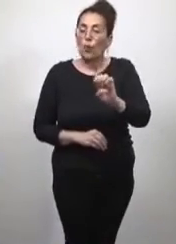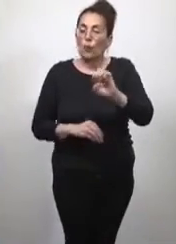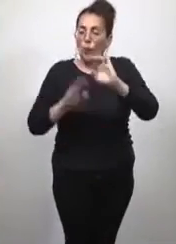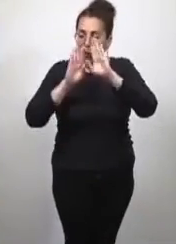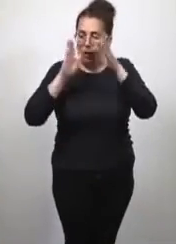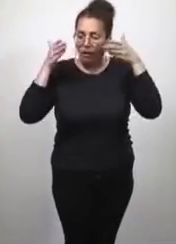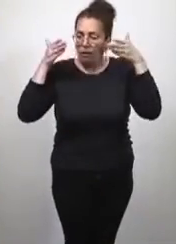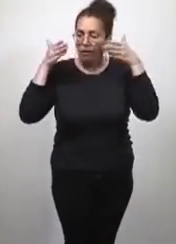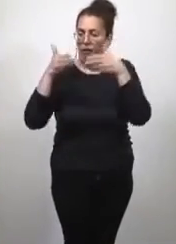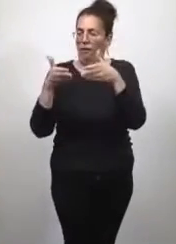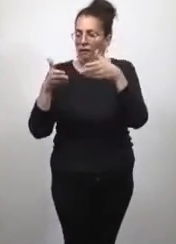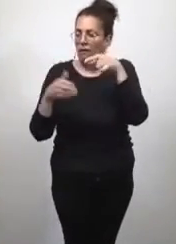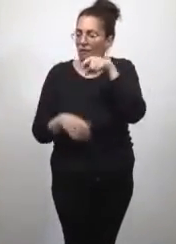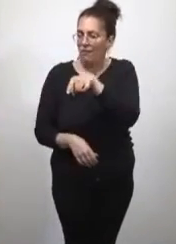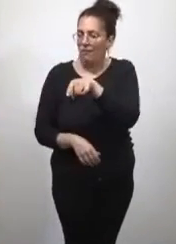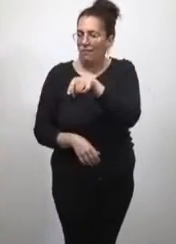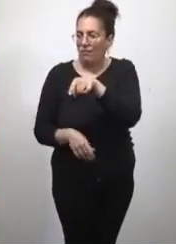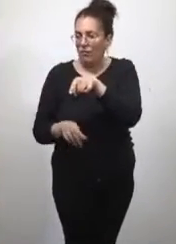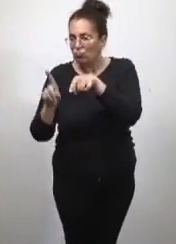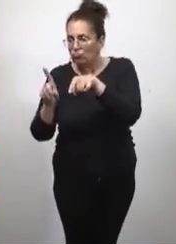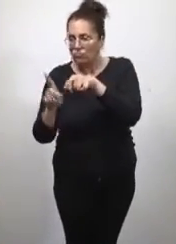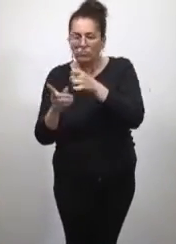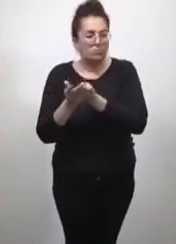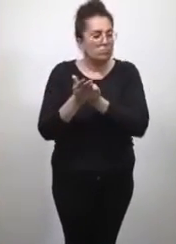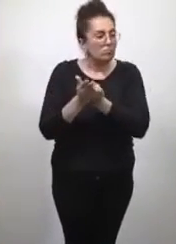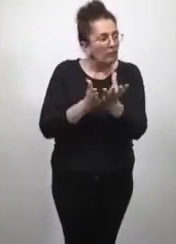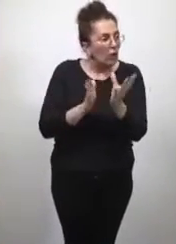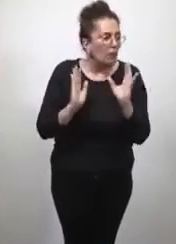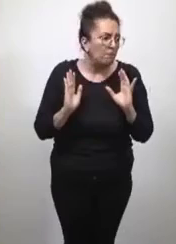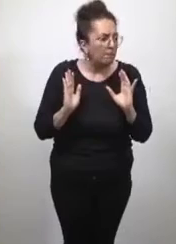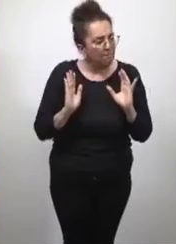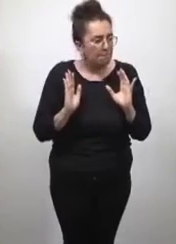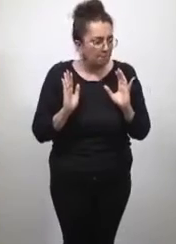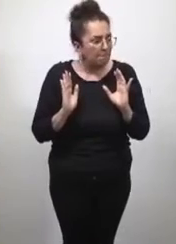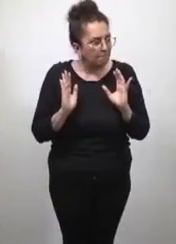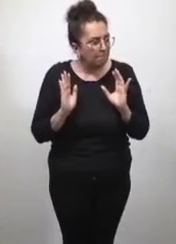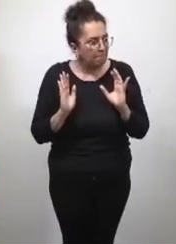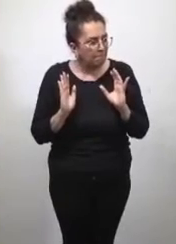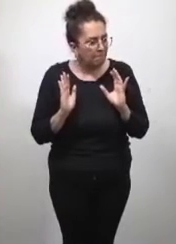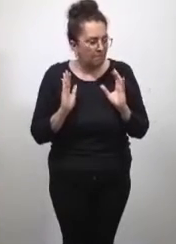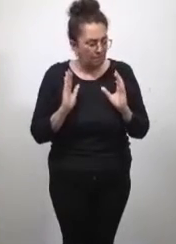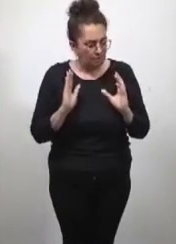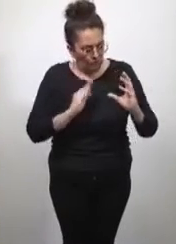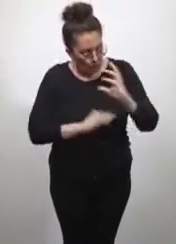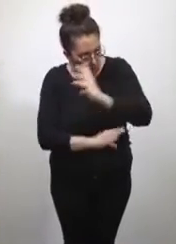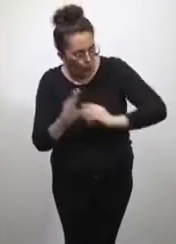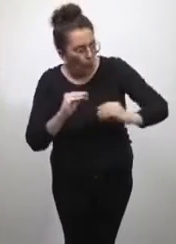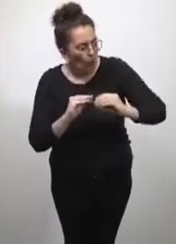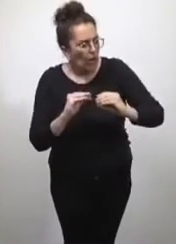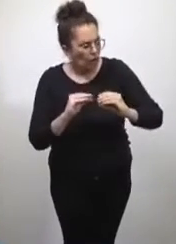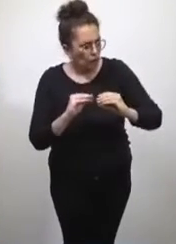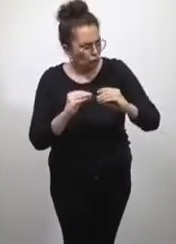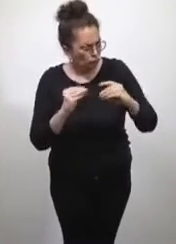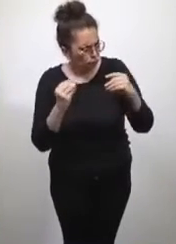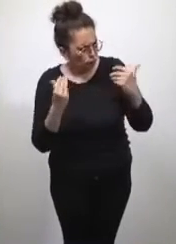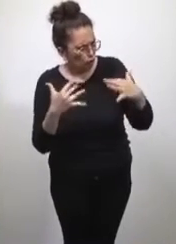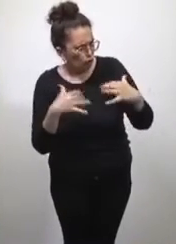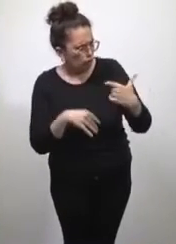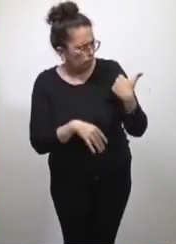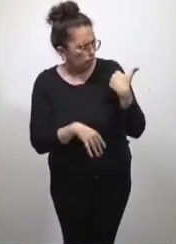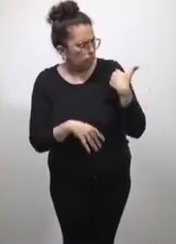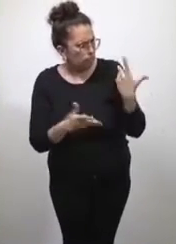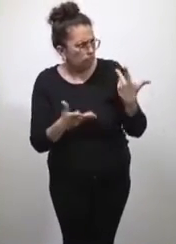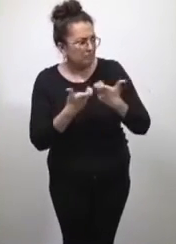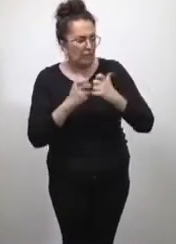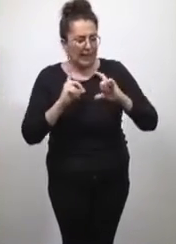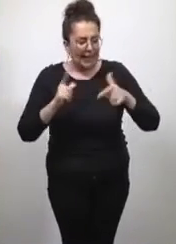bien informés, nous travaillons déjà à du pragmatisme sur ce point-là, l'apaisement des abords des